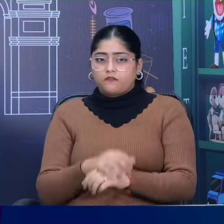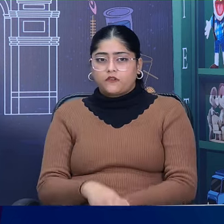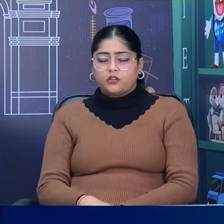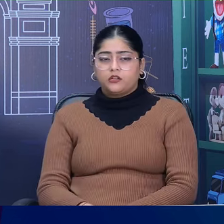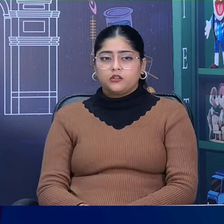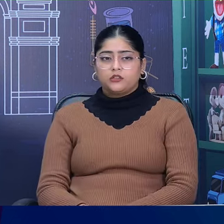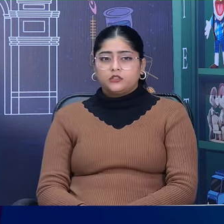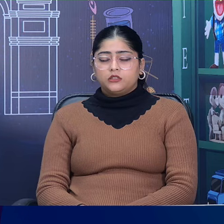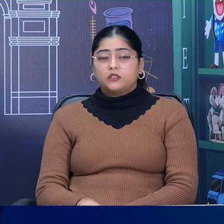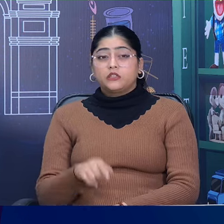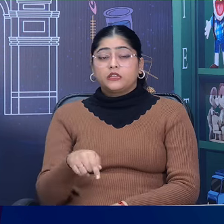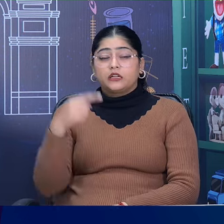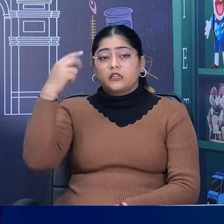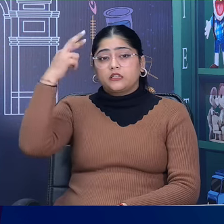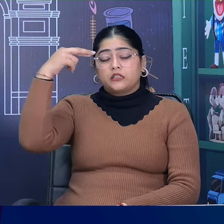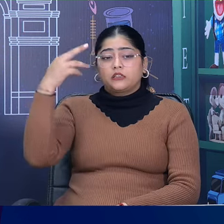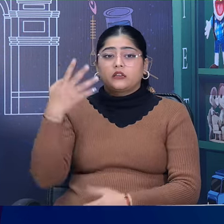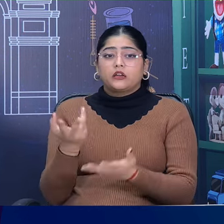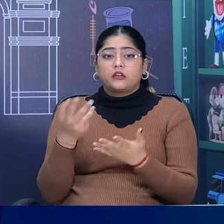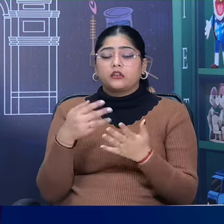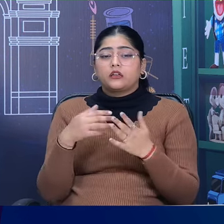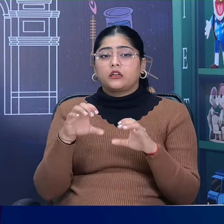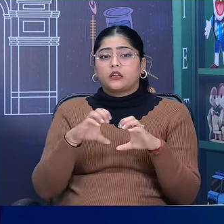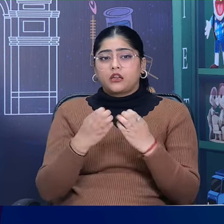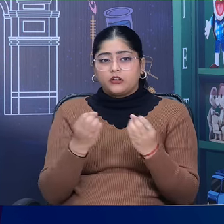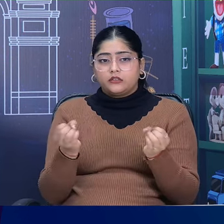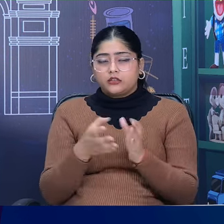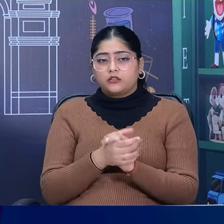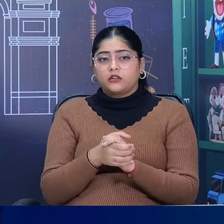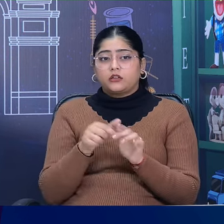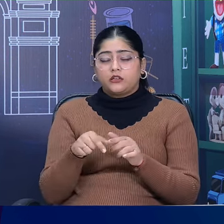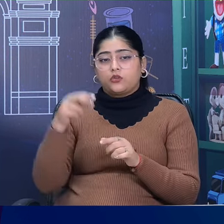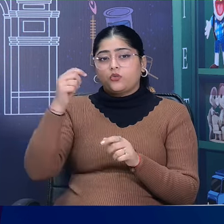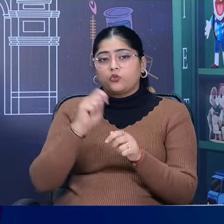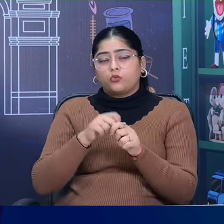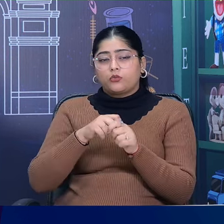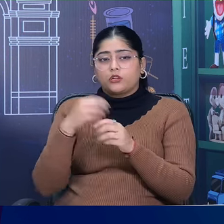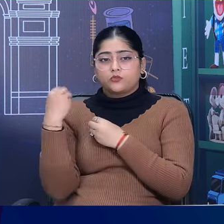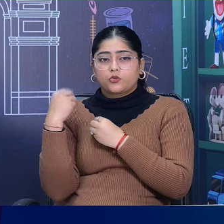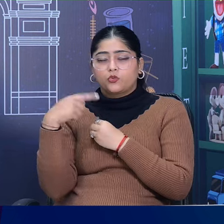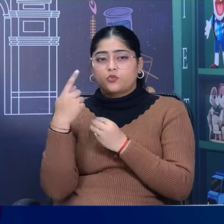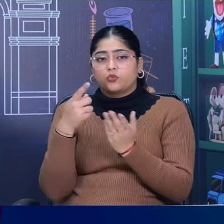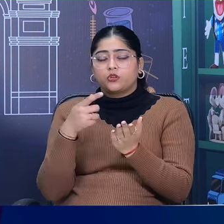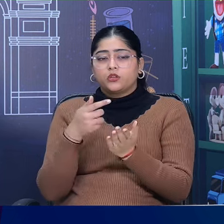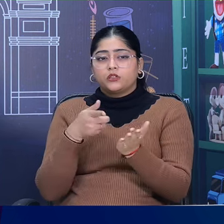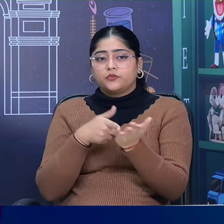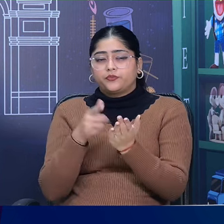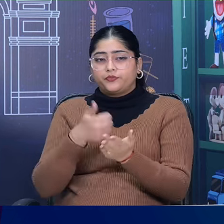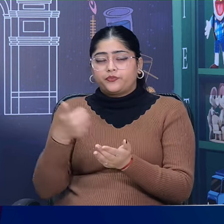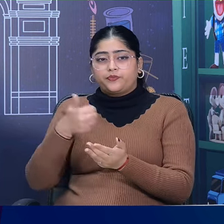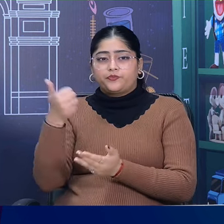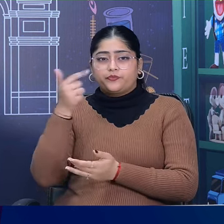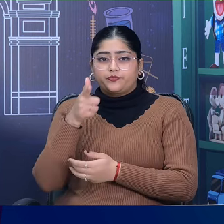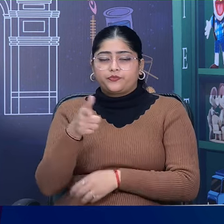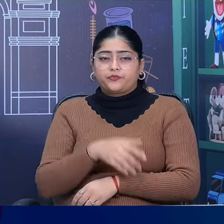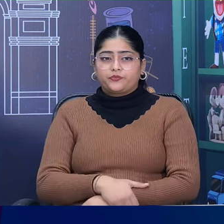इस तरीके से कि वहां पर क्लासेस की जा सके वो भी काम हमारी पंचायत का होता है पंचायत और कौन-कौन से फंक्शंस को रेगुलेट